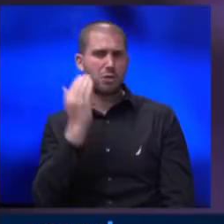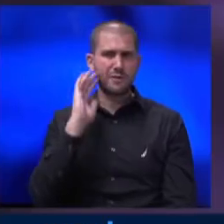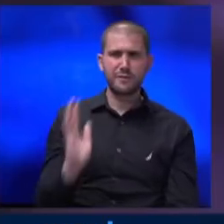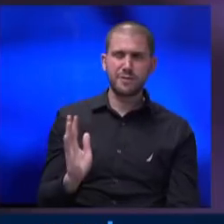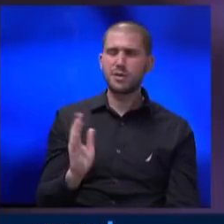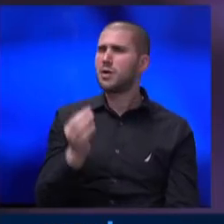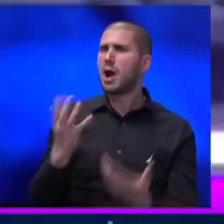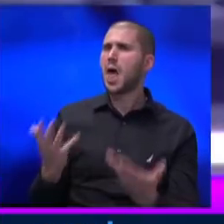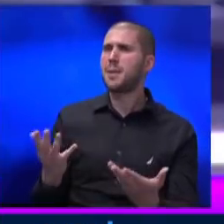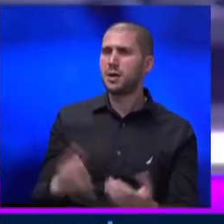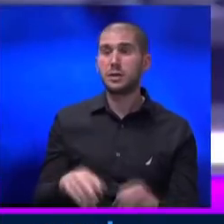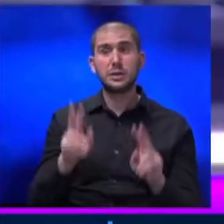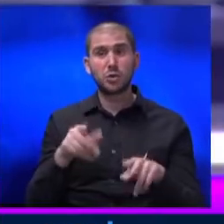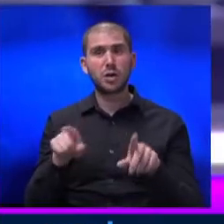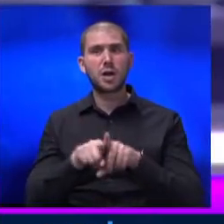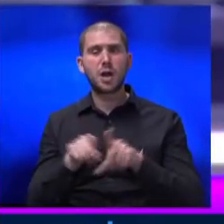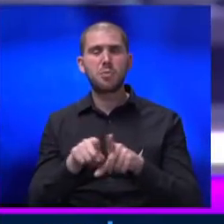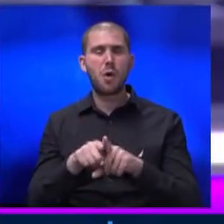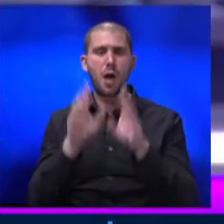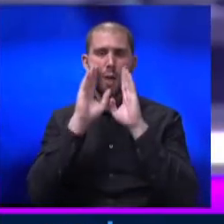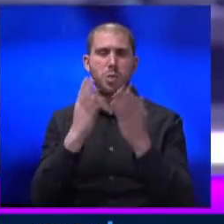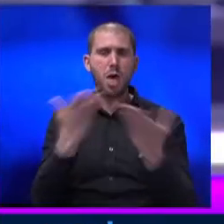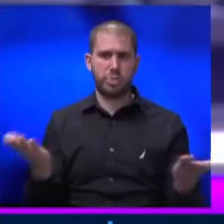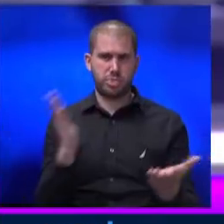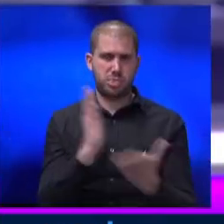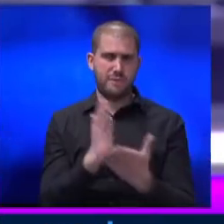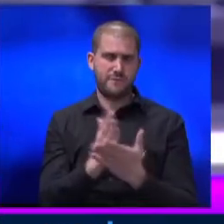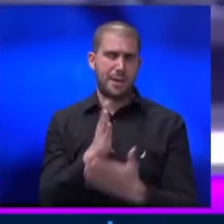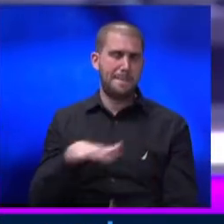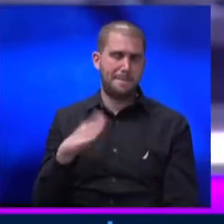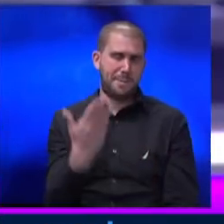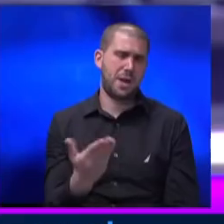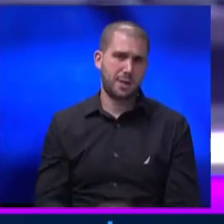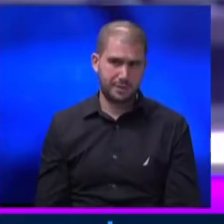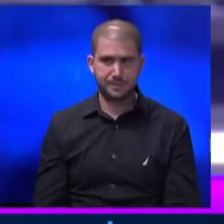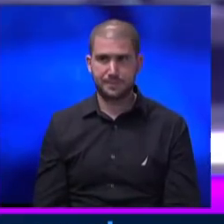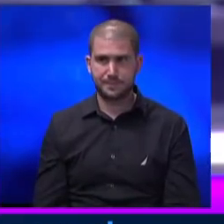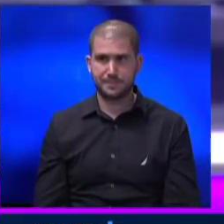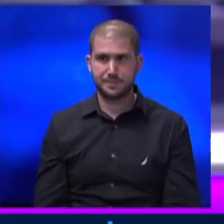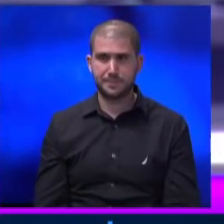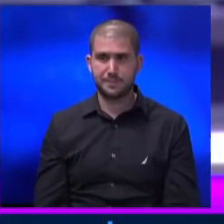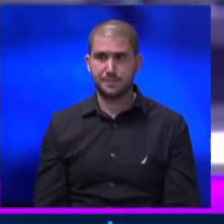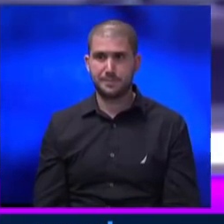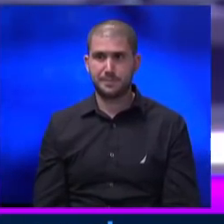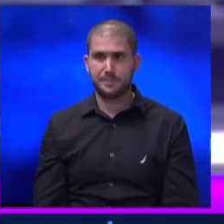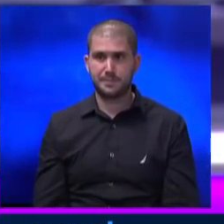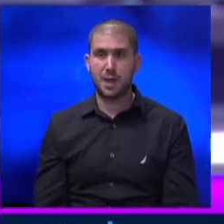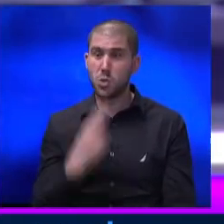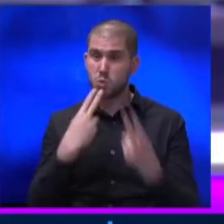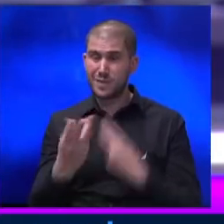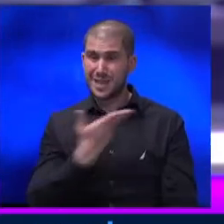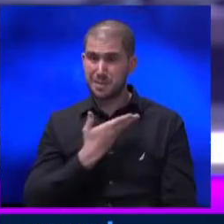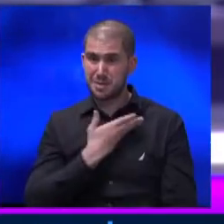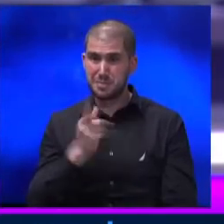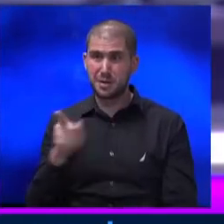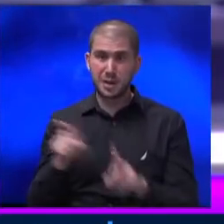למה? יש סוג של איזשהו חוסר אמון משווע במערכת. התגובות שקיבלתי הם